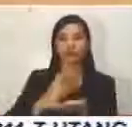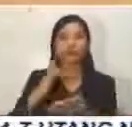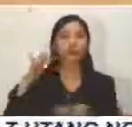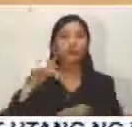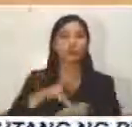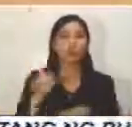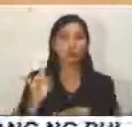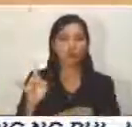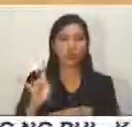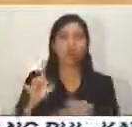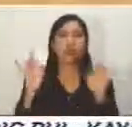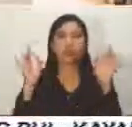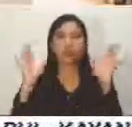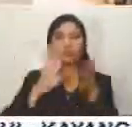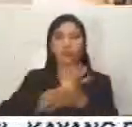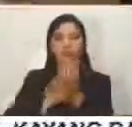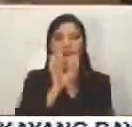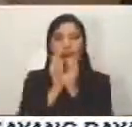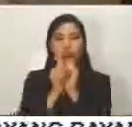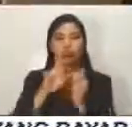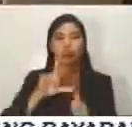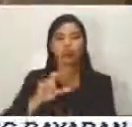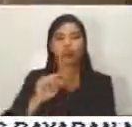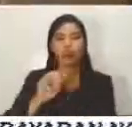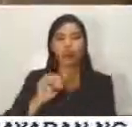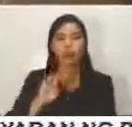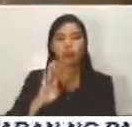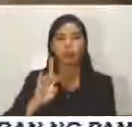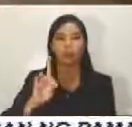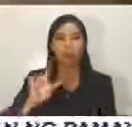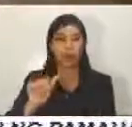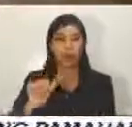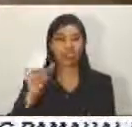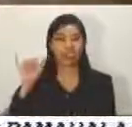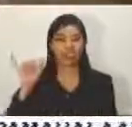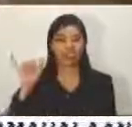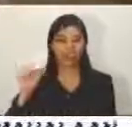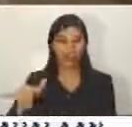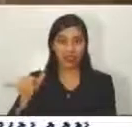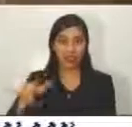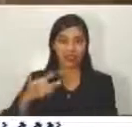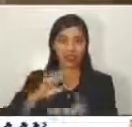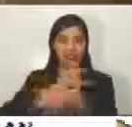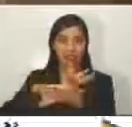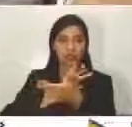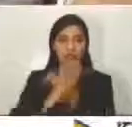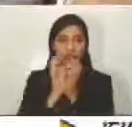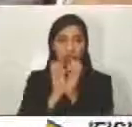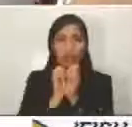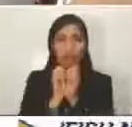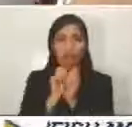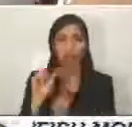ang nasabing variant dahil posible itong maging variant of concern ng WHO.